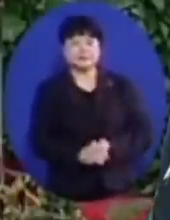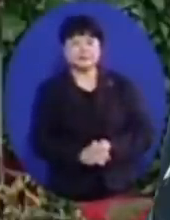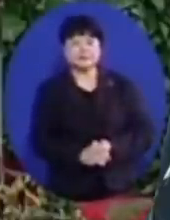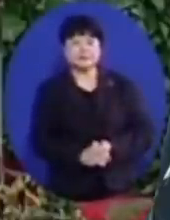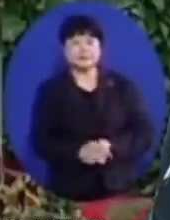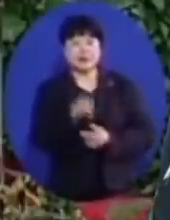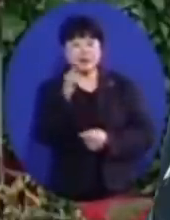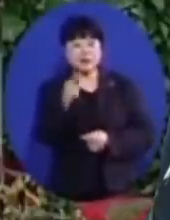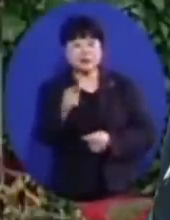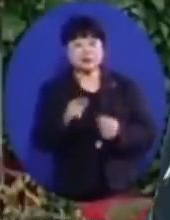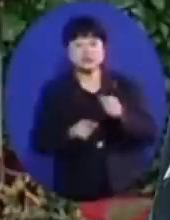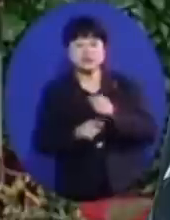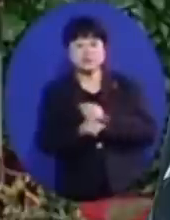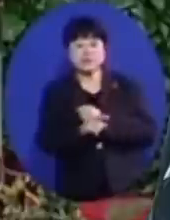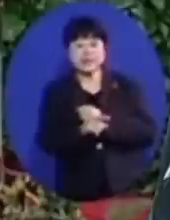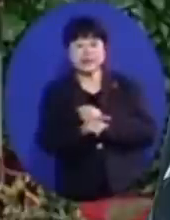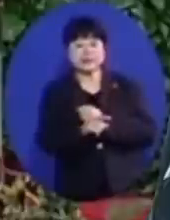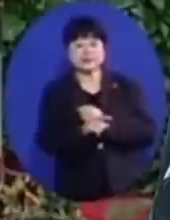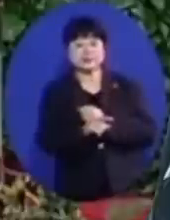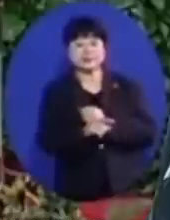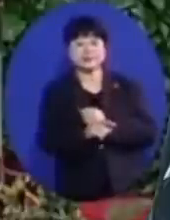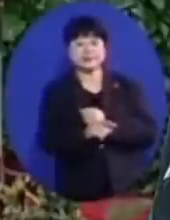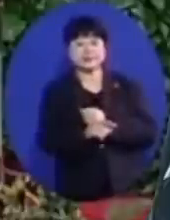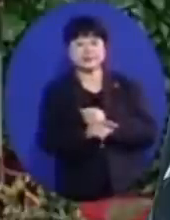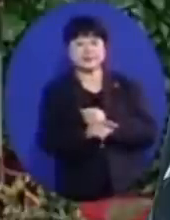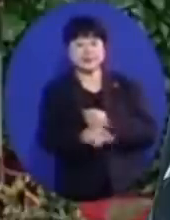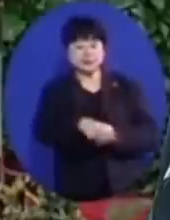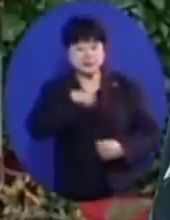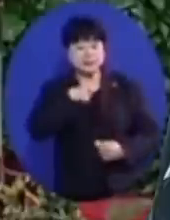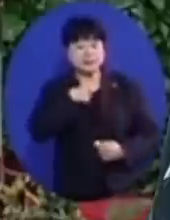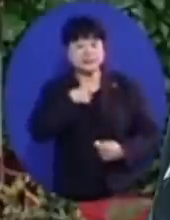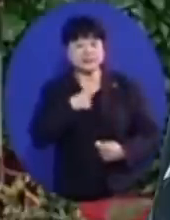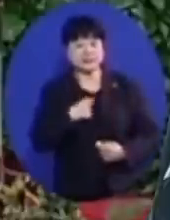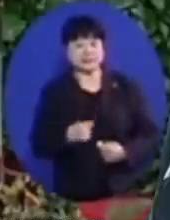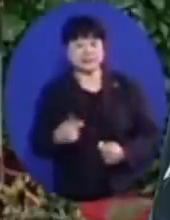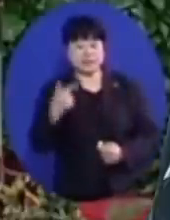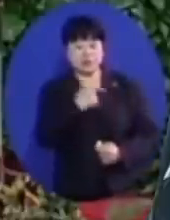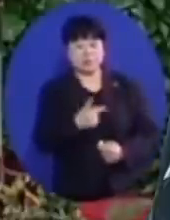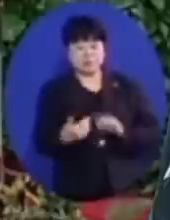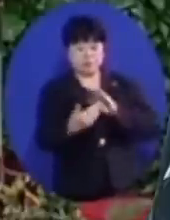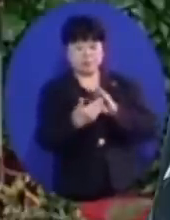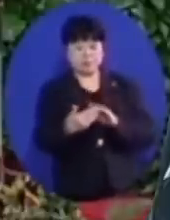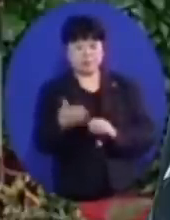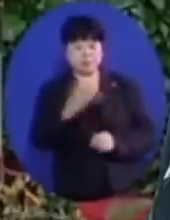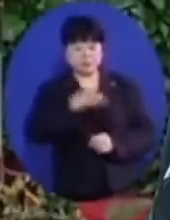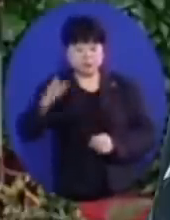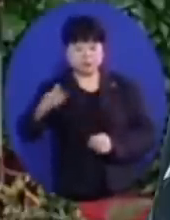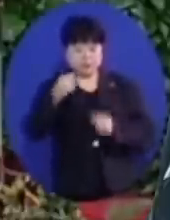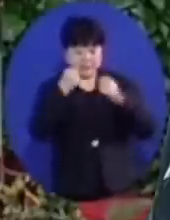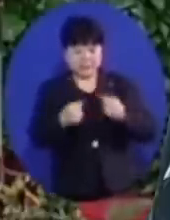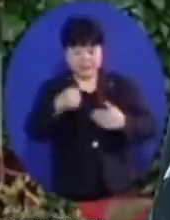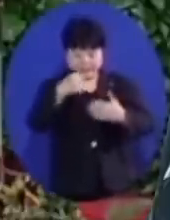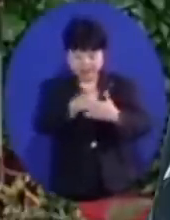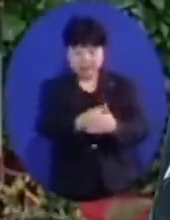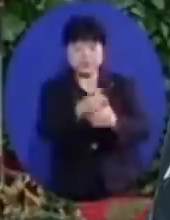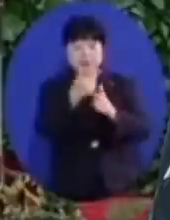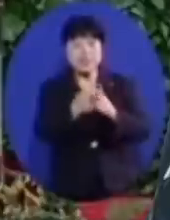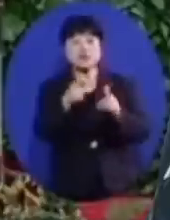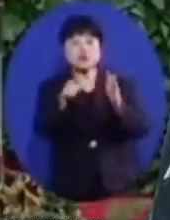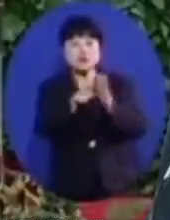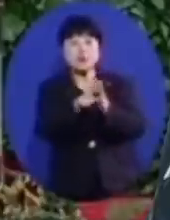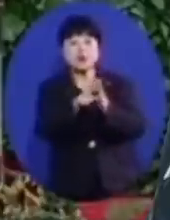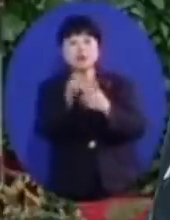이것은 뭐냐면 우리가 의외의 흉내니까 증인 없게 살겠다고 결심을 해야 되는 것입니다 우리가 예수